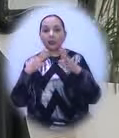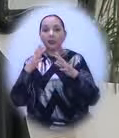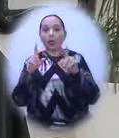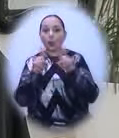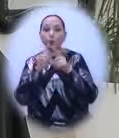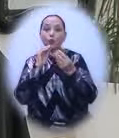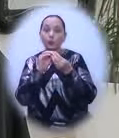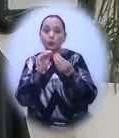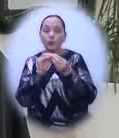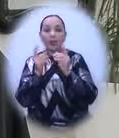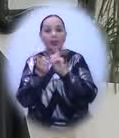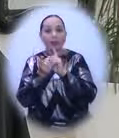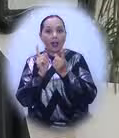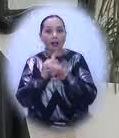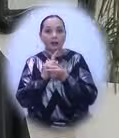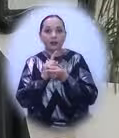shunday, ya'ni